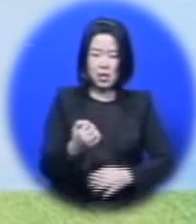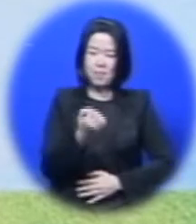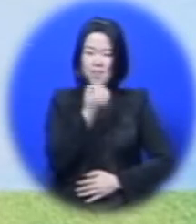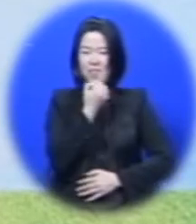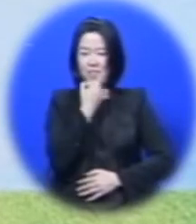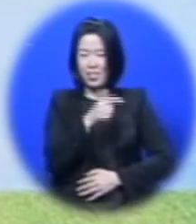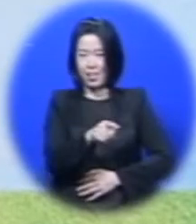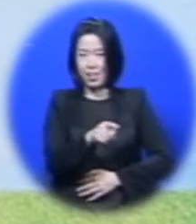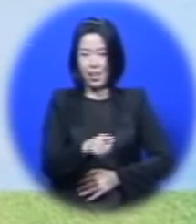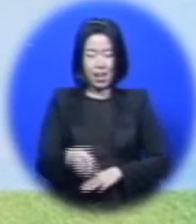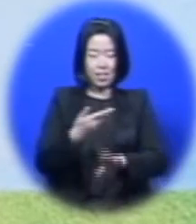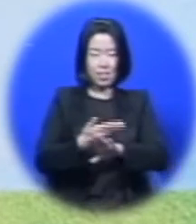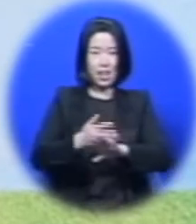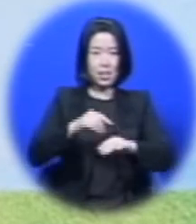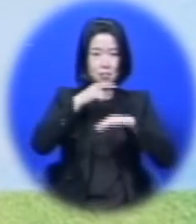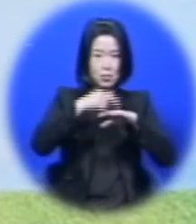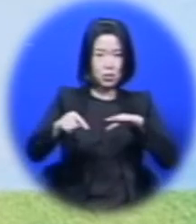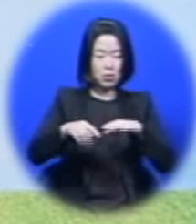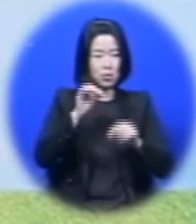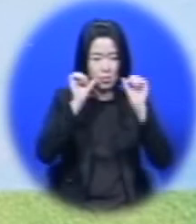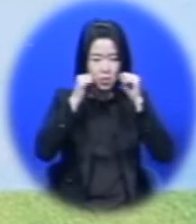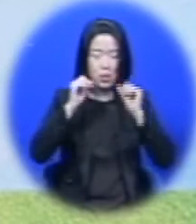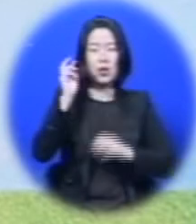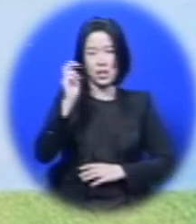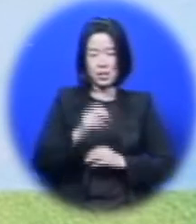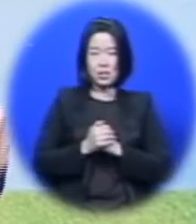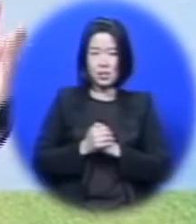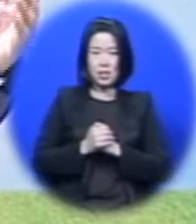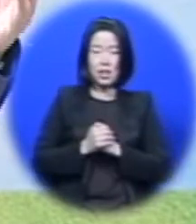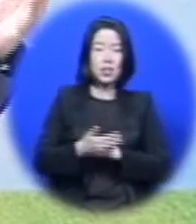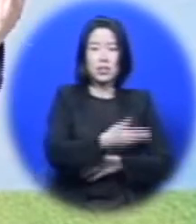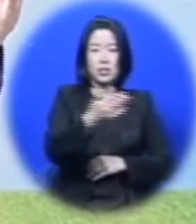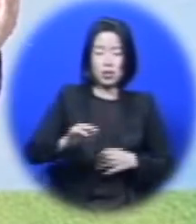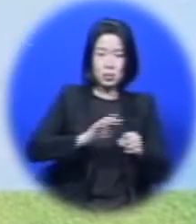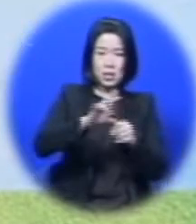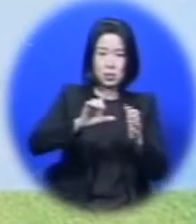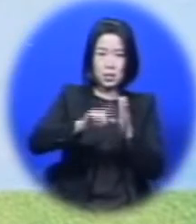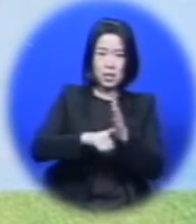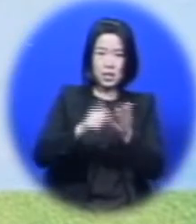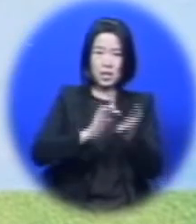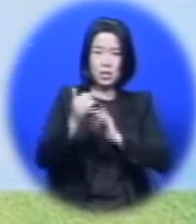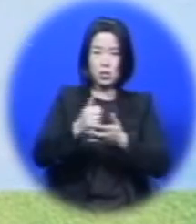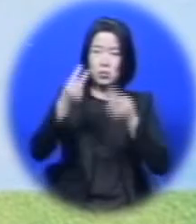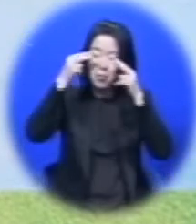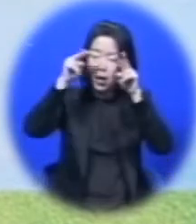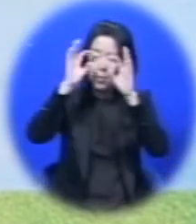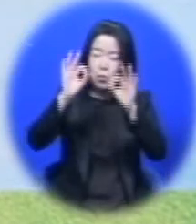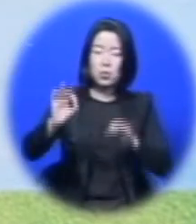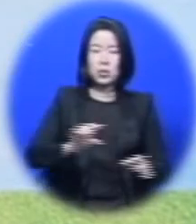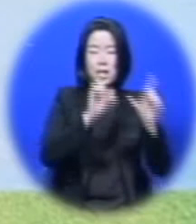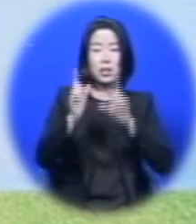비웃으시며 문민족을 조롱하실 것입니다. 여러분 24시간 예수님을 바라보고 사는 것이 왜 중요한